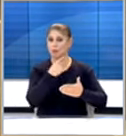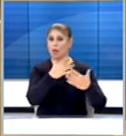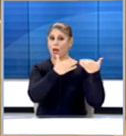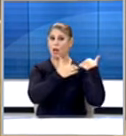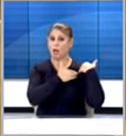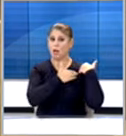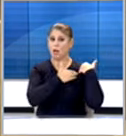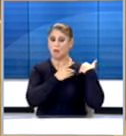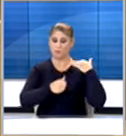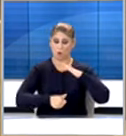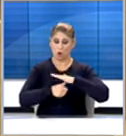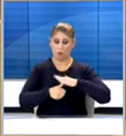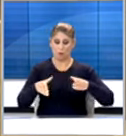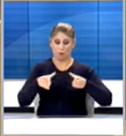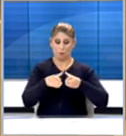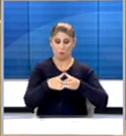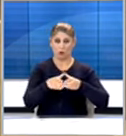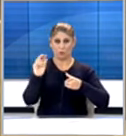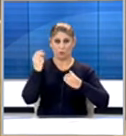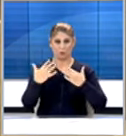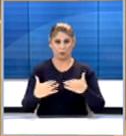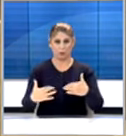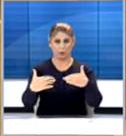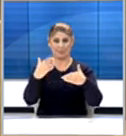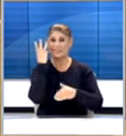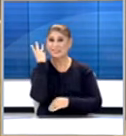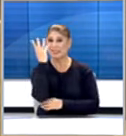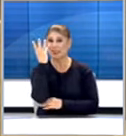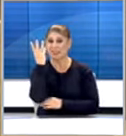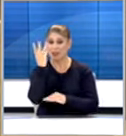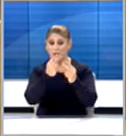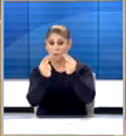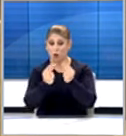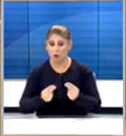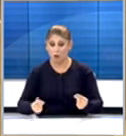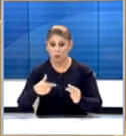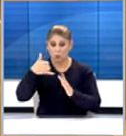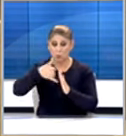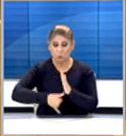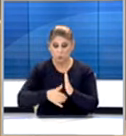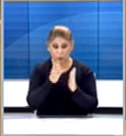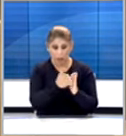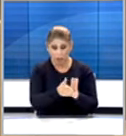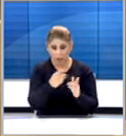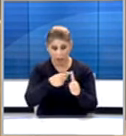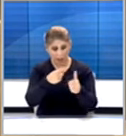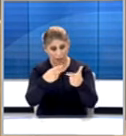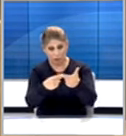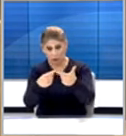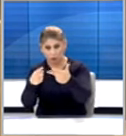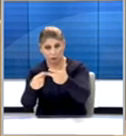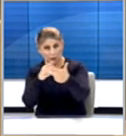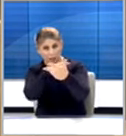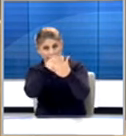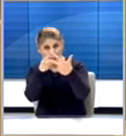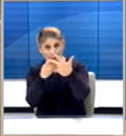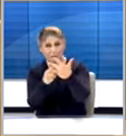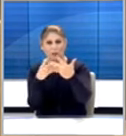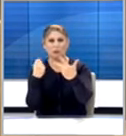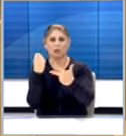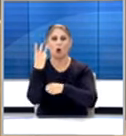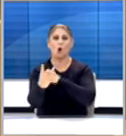Αρμόδιας Επιτροπής της Βουλής. Τρία πορίσματα που επί της ουσίας για χρόνια δεν έχουν